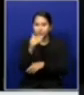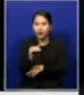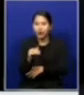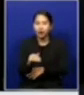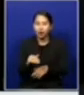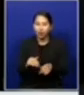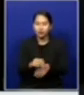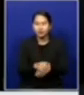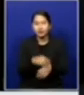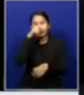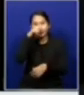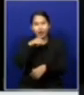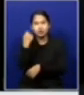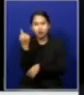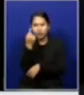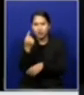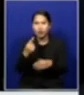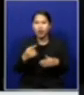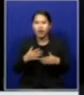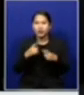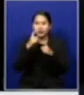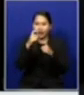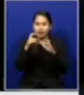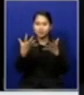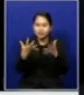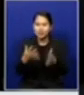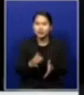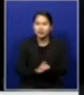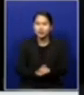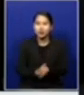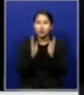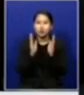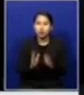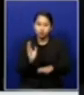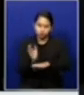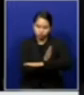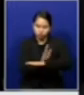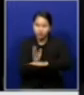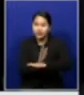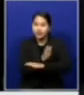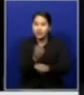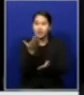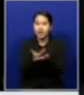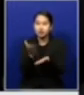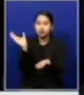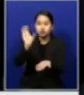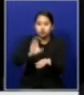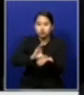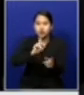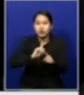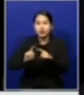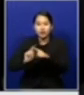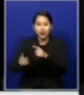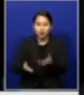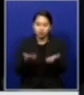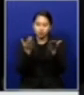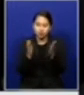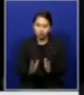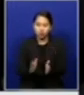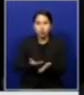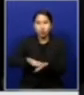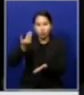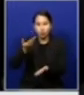ยคนที่เป็นนักลงทุนไม่ว่าจะเป็นพวกคนมีเงินหรือคนอย